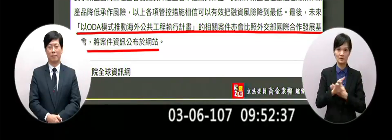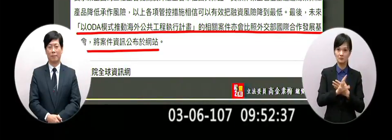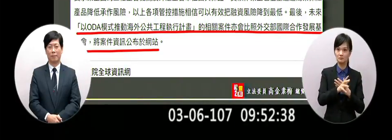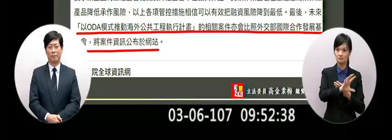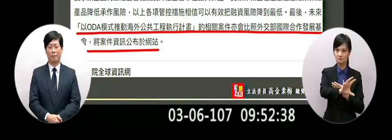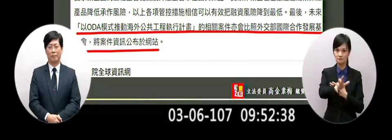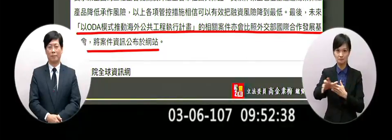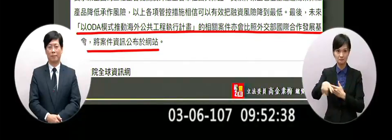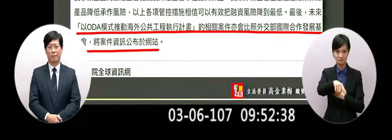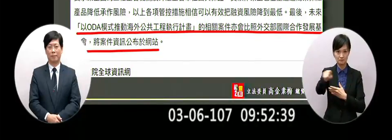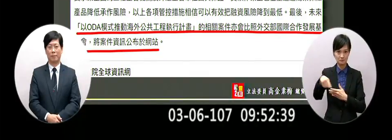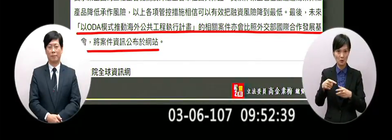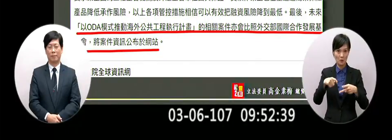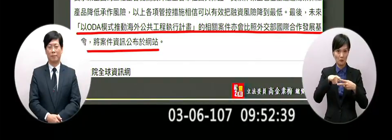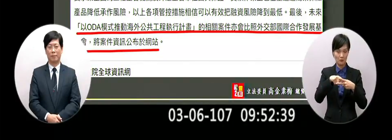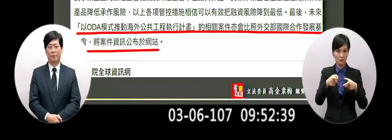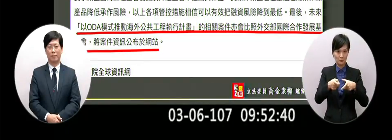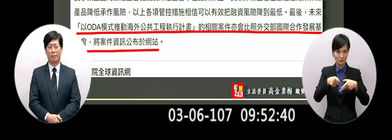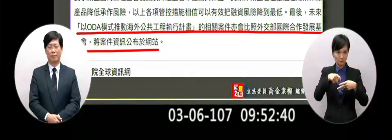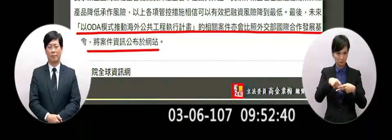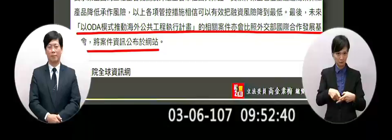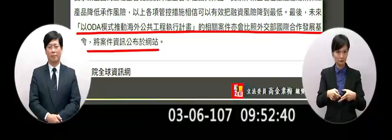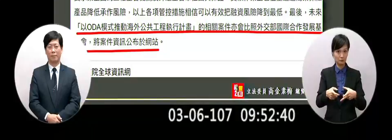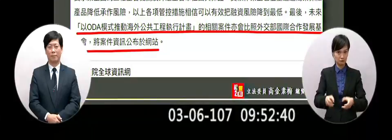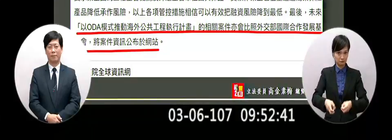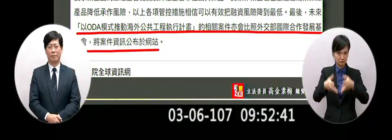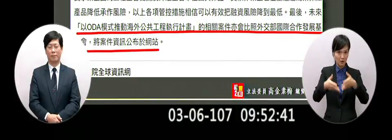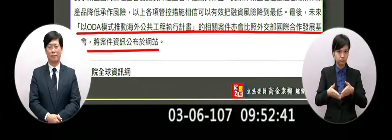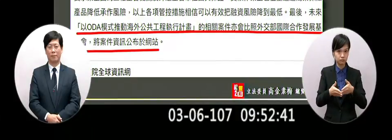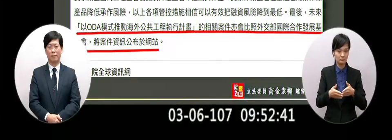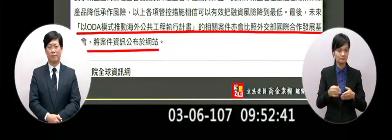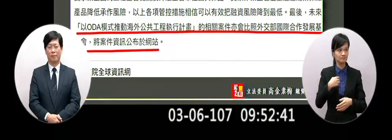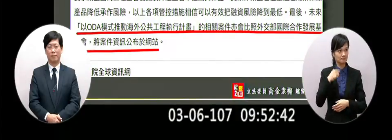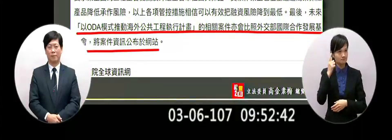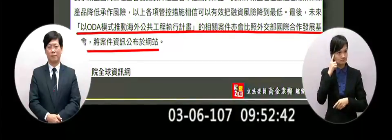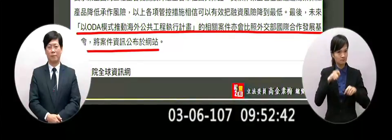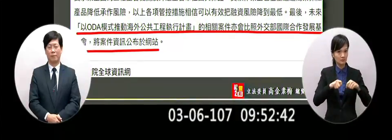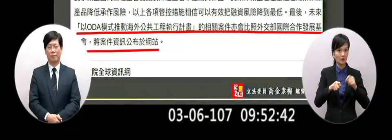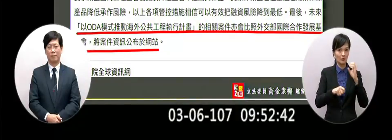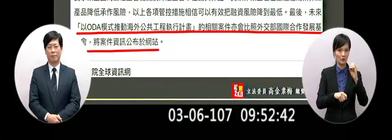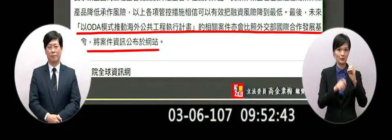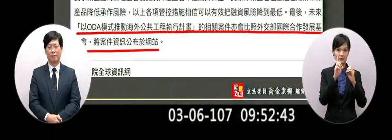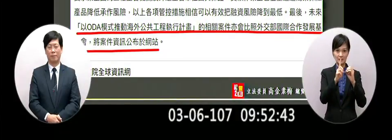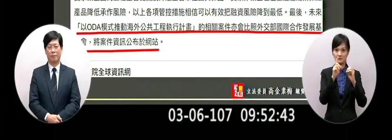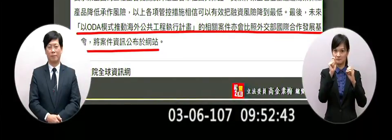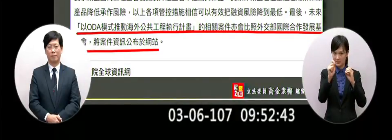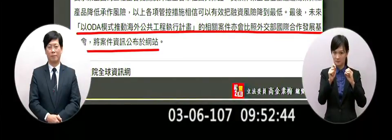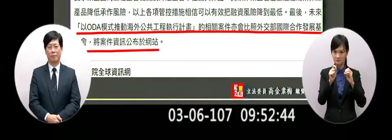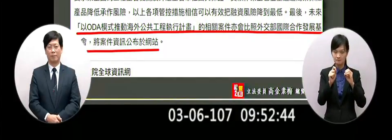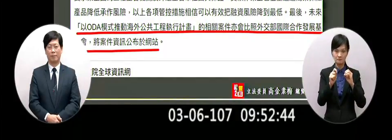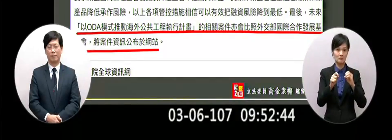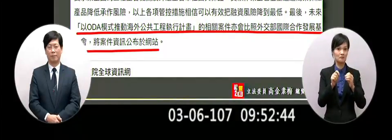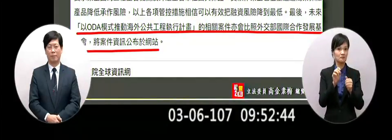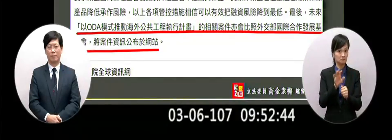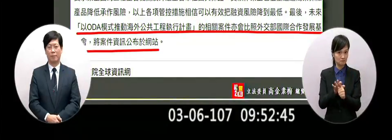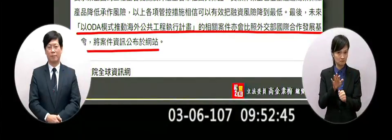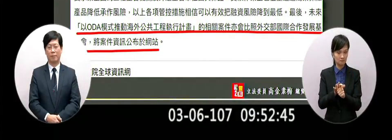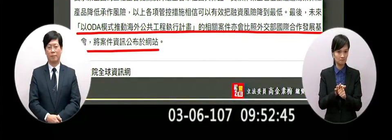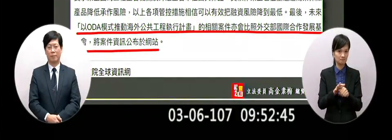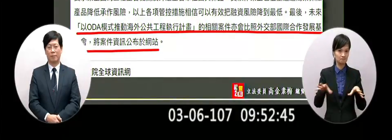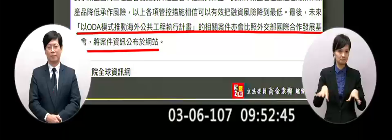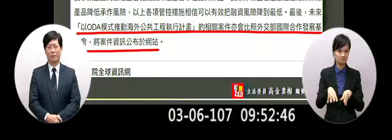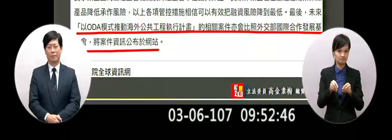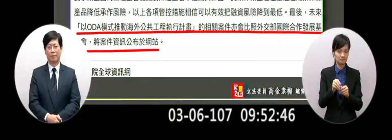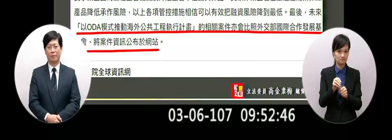政院核定以 ODA 的模式来推动海外公共工程来执行计划，初期将